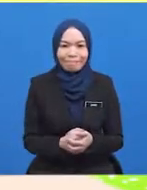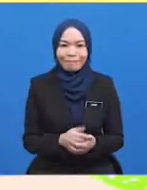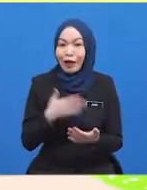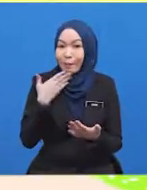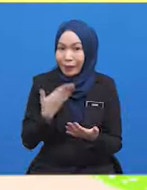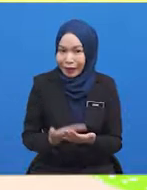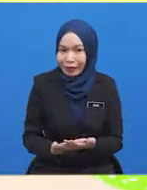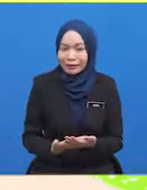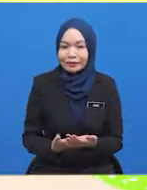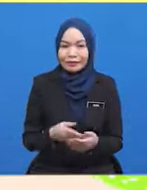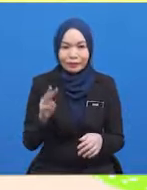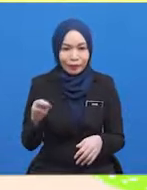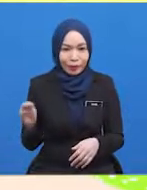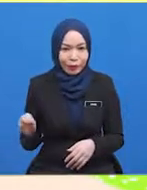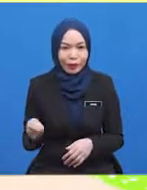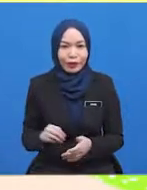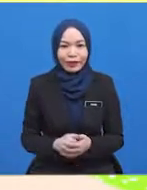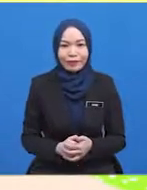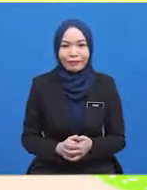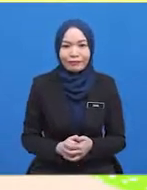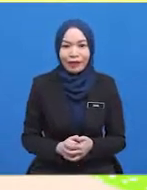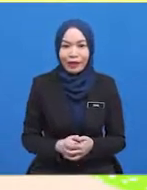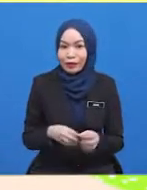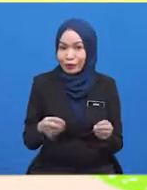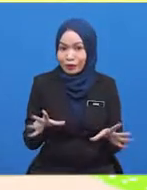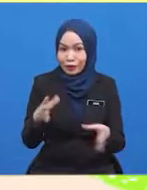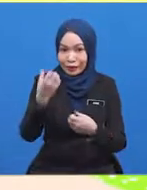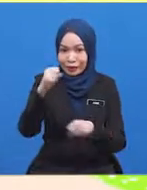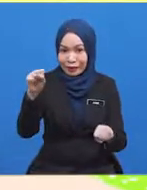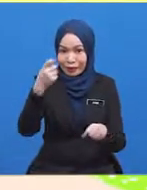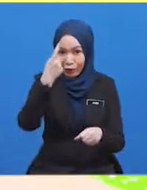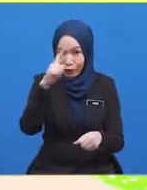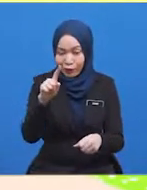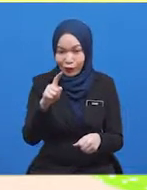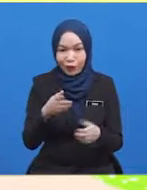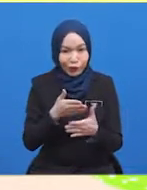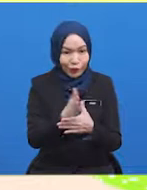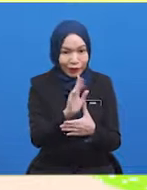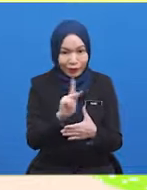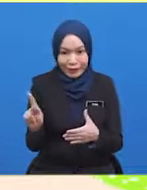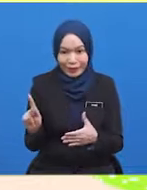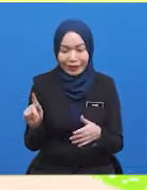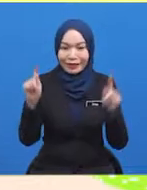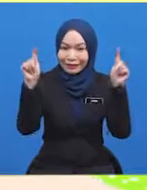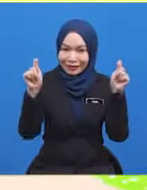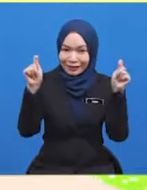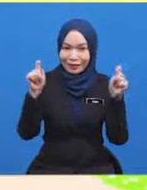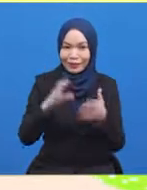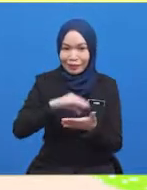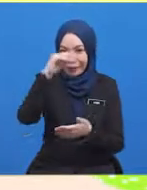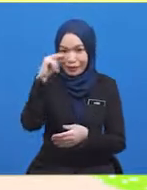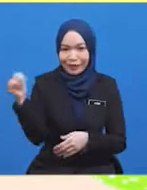Baiklah murid-murid, adakah murid-murid sudah bersedia untuk meneruskan topik pembelajaran